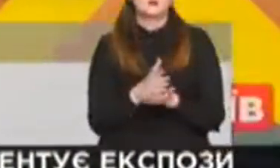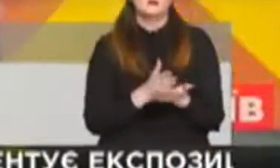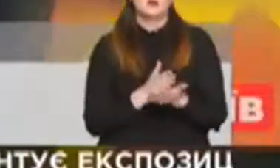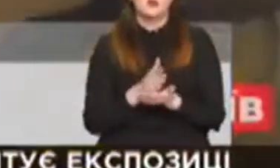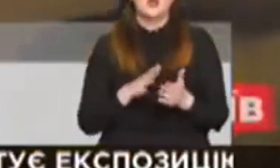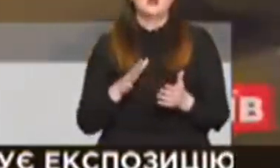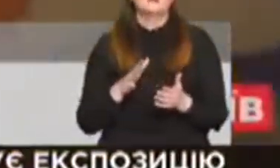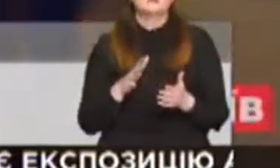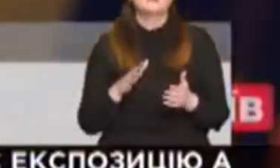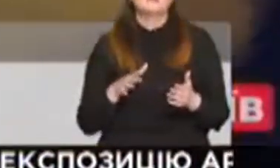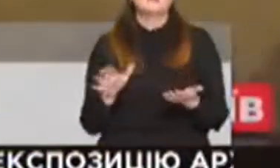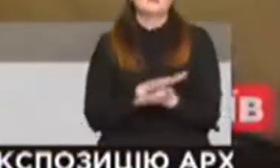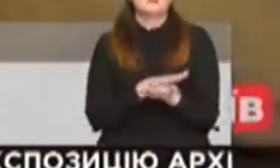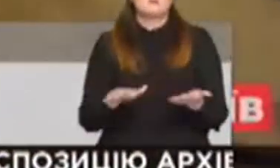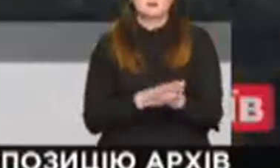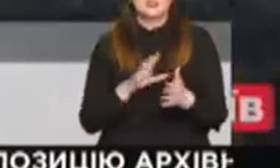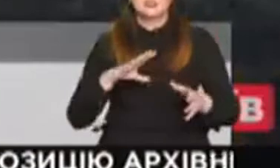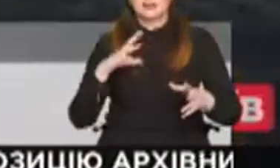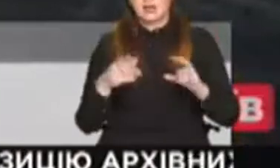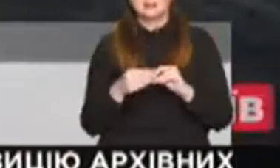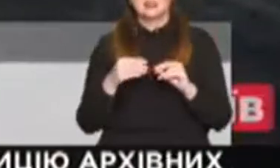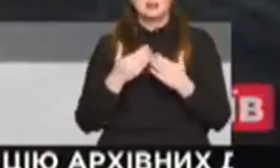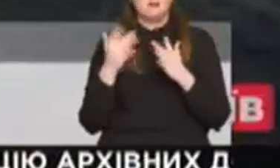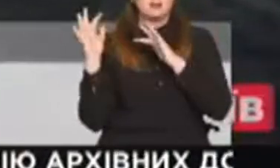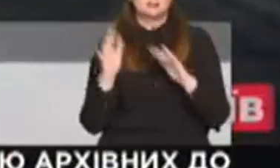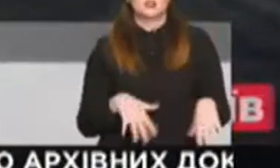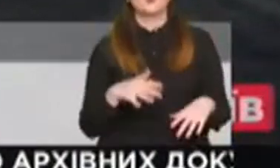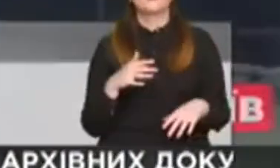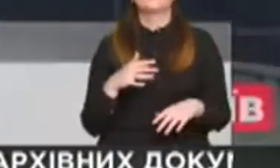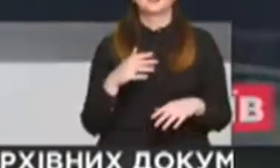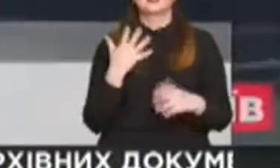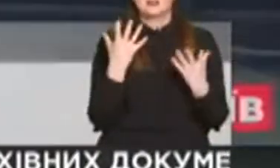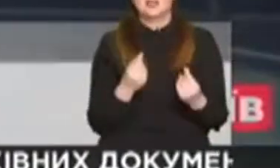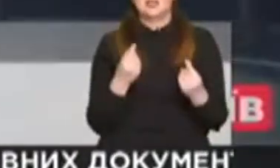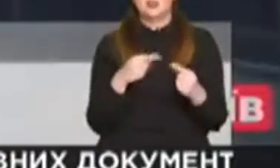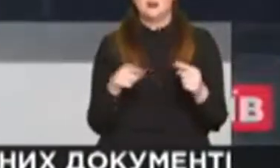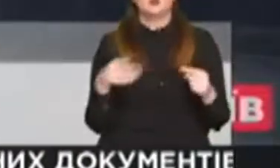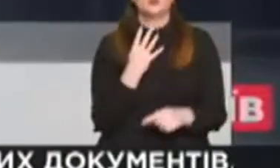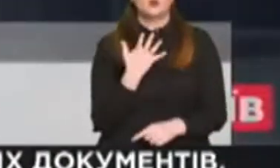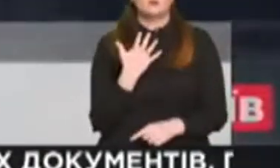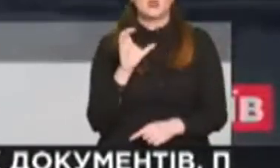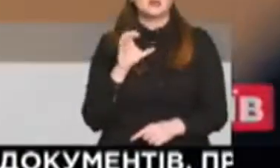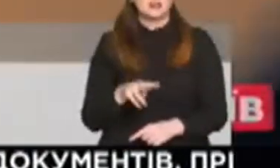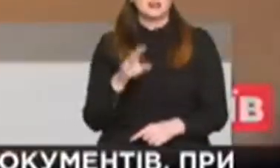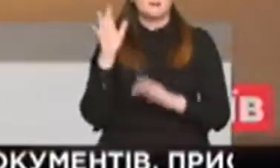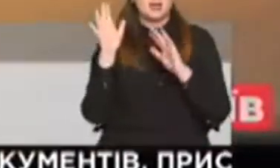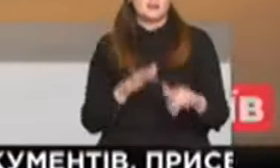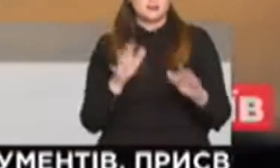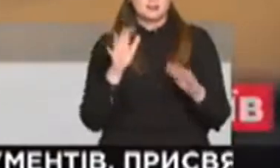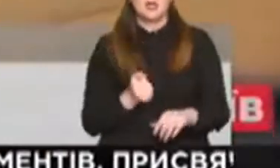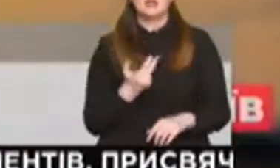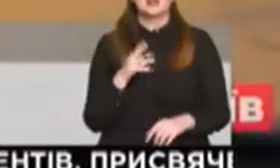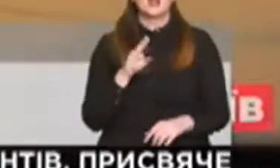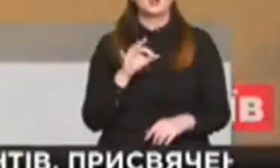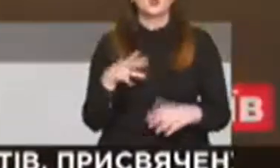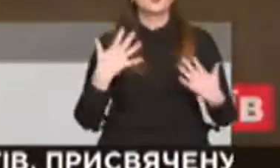ліквідовують наслідки стихії, яка лютує в столиці вже майже тиждень. За ці дні випало 45 сантиметрів снігу, і хоча кілька